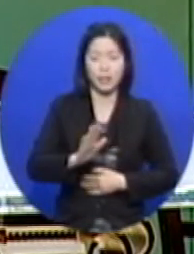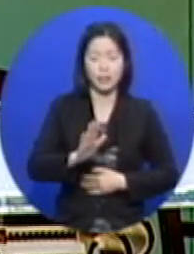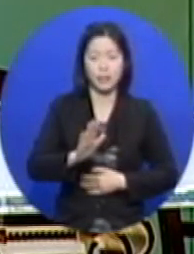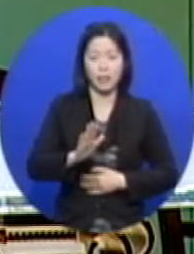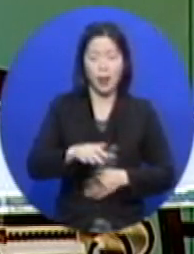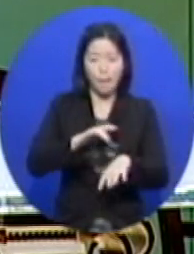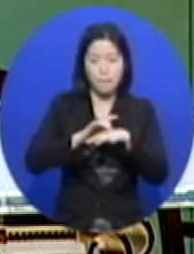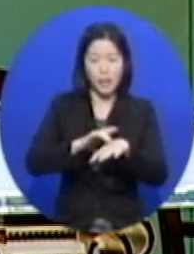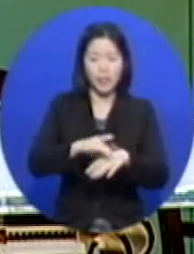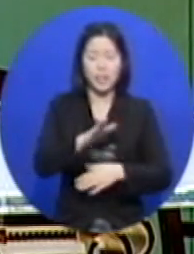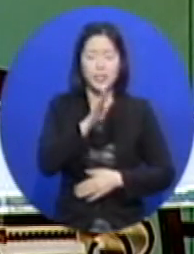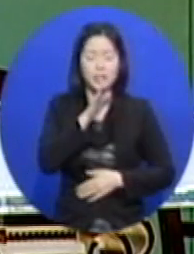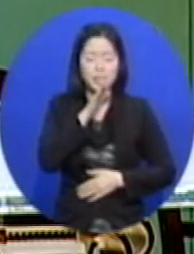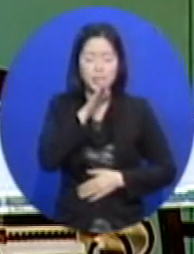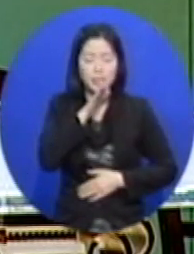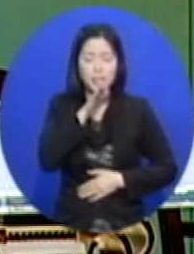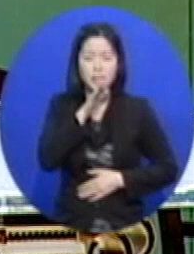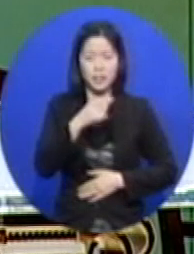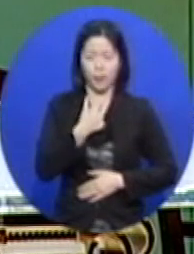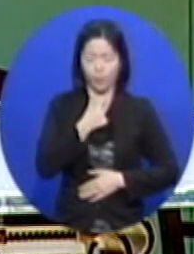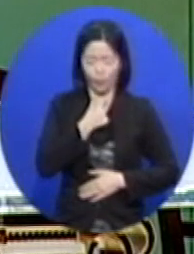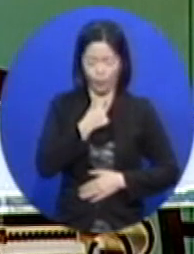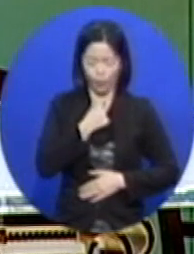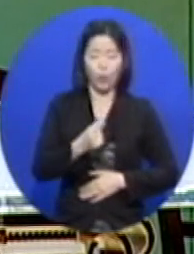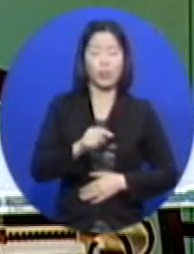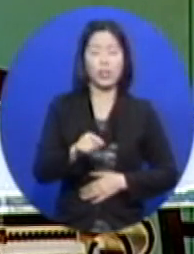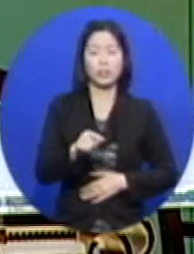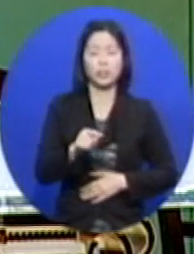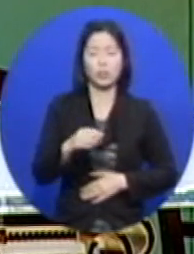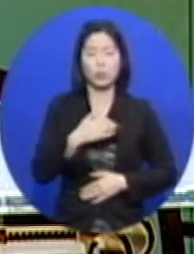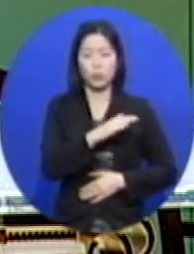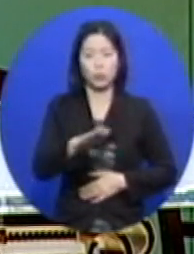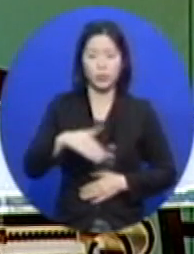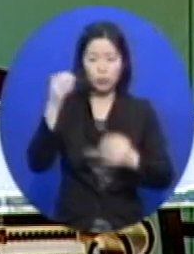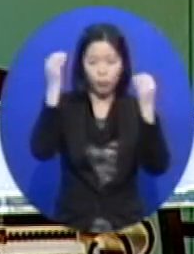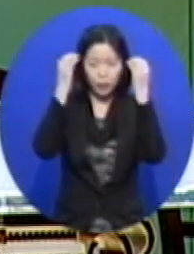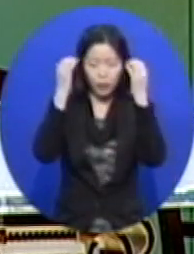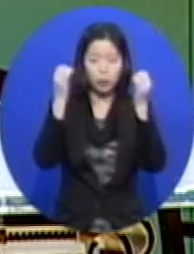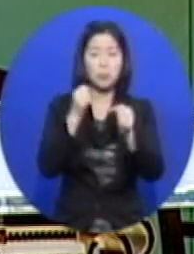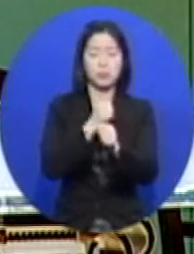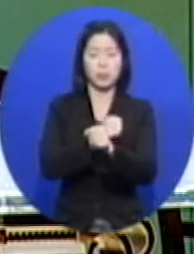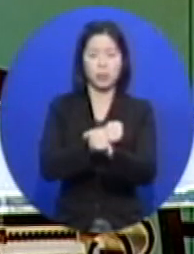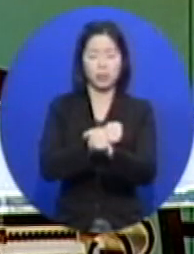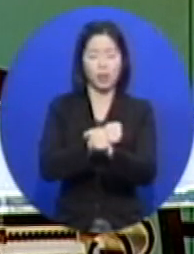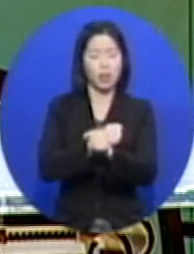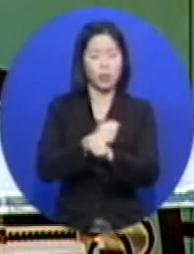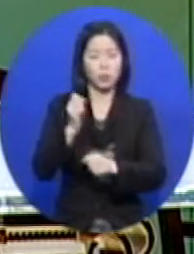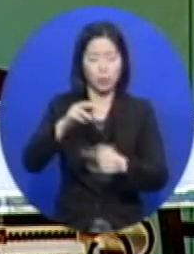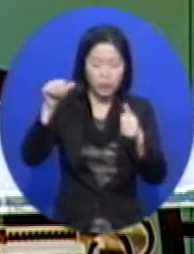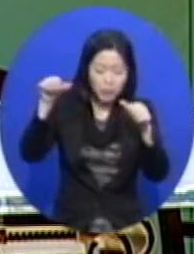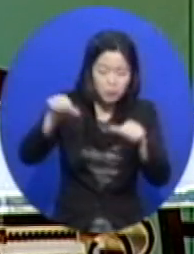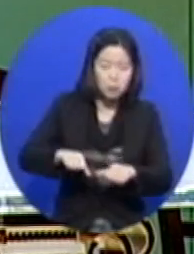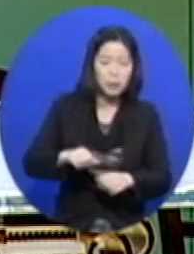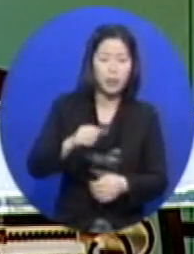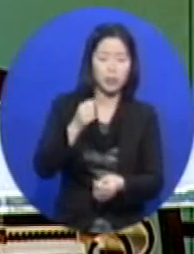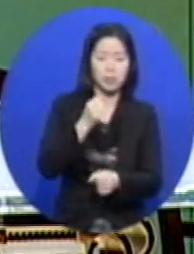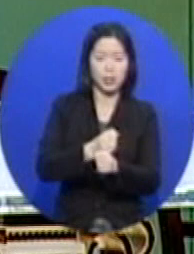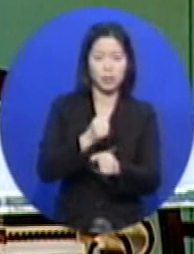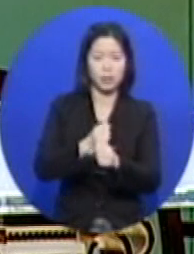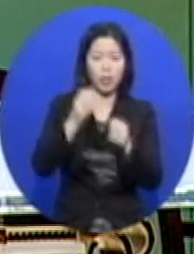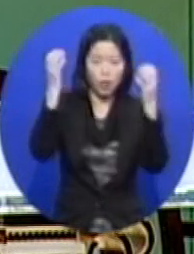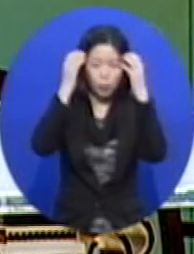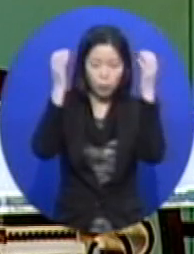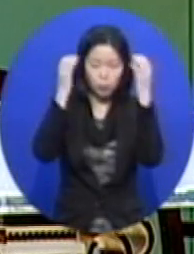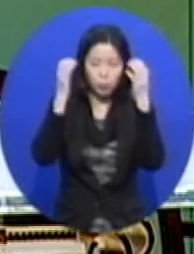진짜 노리는 것은 우리를 괴롭히거나 우리를 실패하게 만들거나 고통스럽게 하는